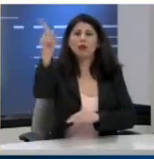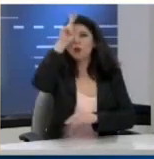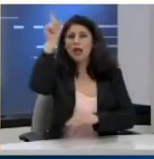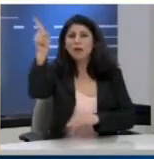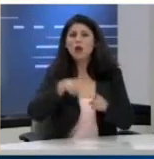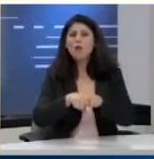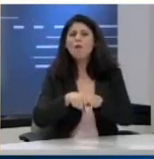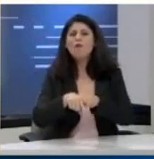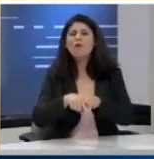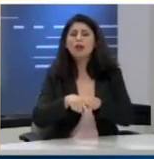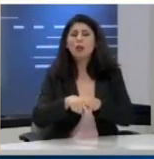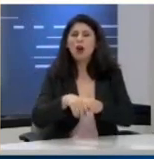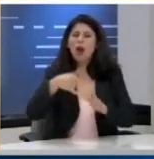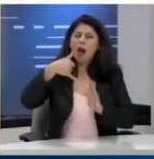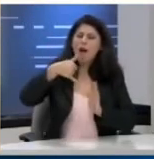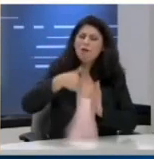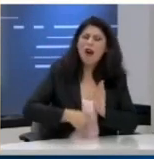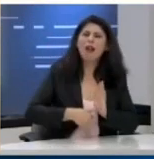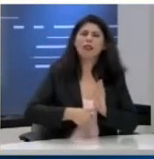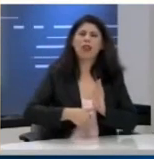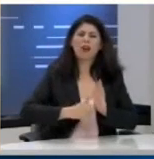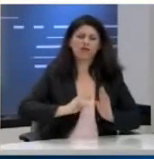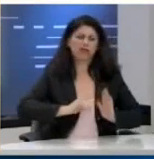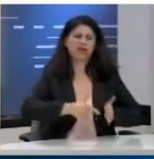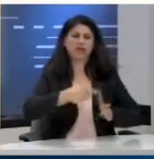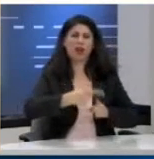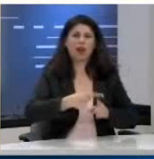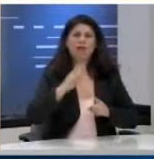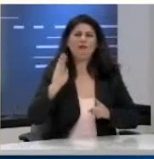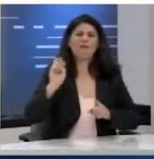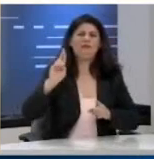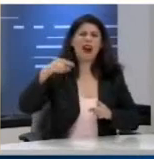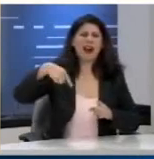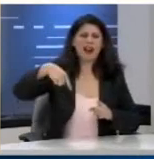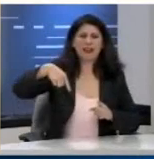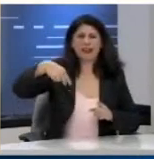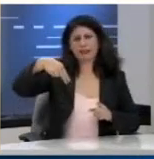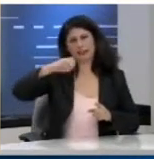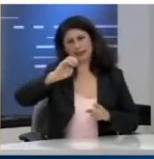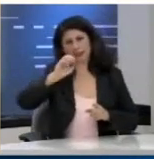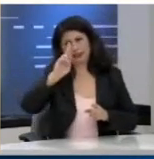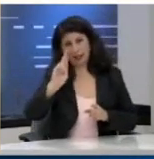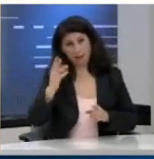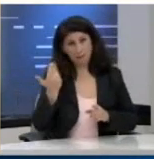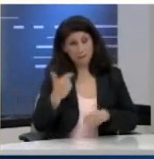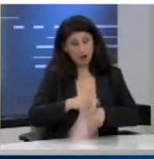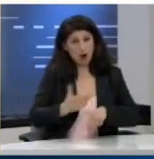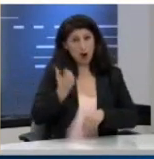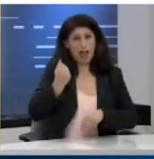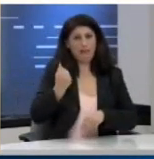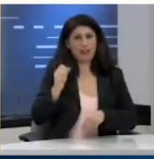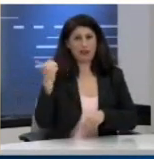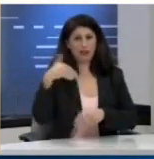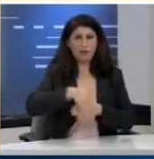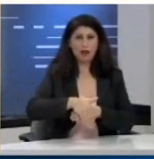σας, αλλά βαθιά ανθέληνα, κυρίου Βέμπερ. Διότι πριν προλάβετε χθες το βράδυ εσείς